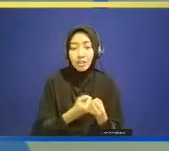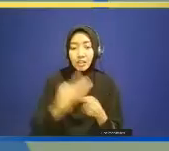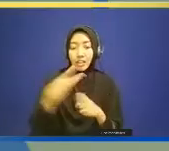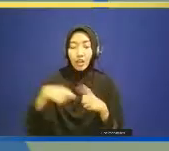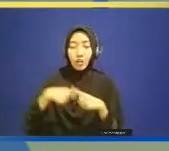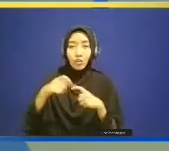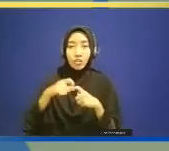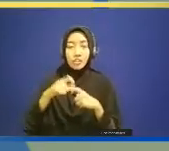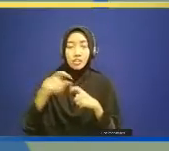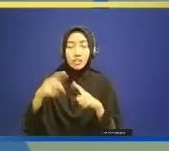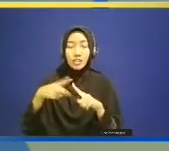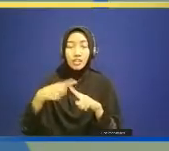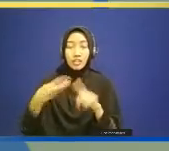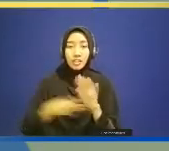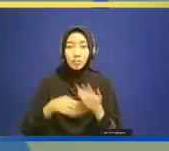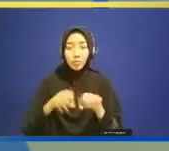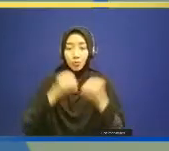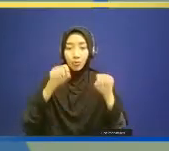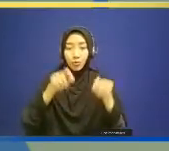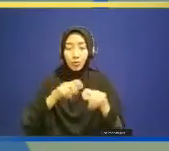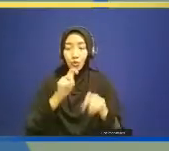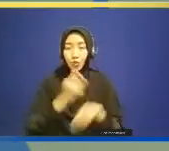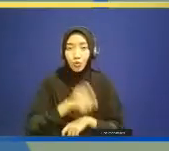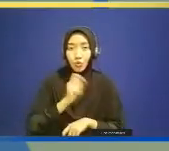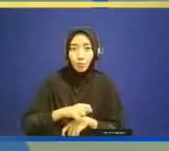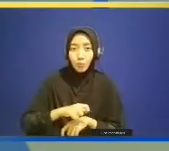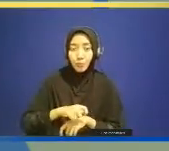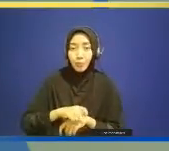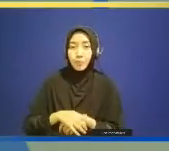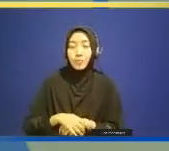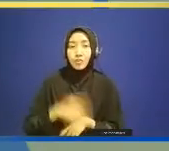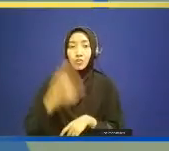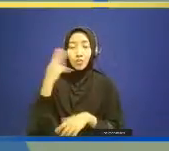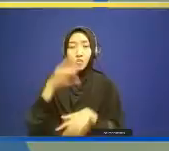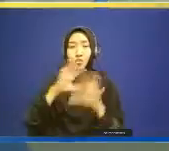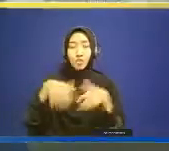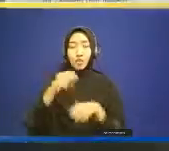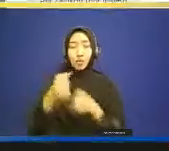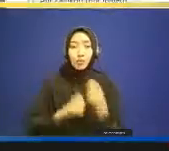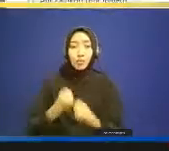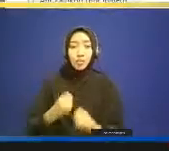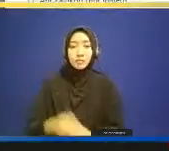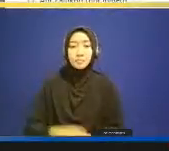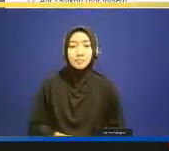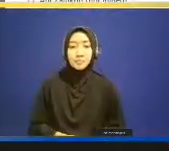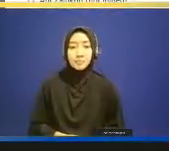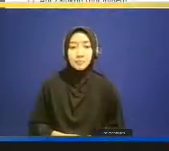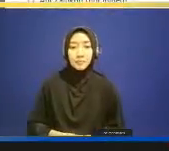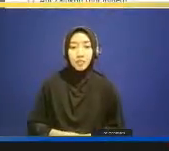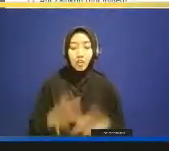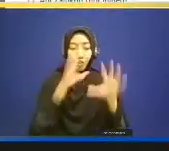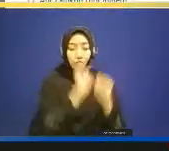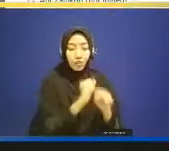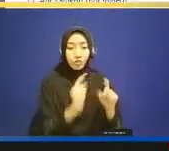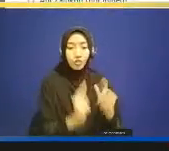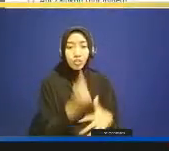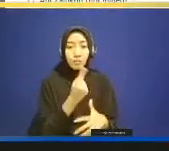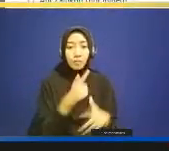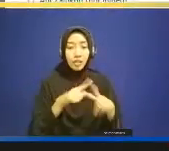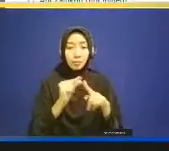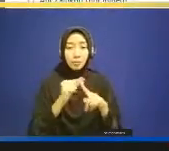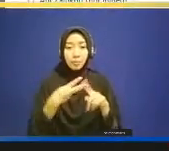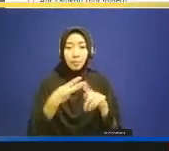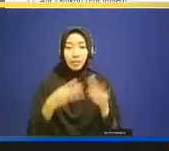hukum dan birokrasi yang kondusif bagi dunia usaha sementara itu utama dalam